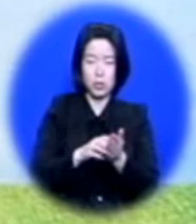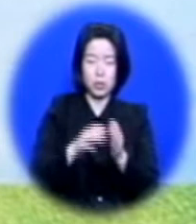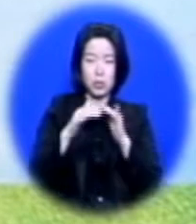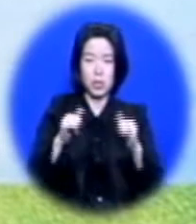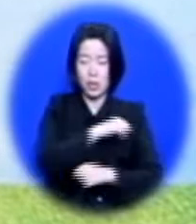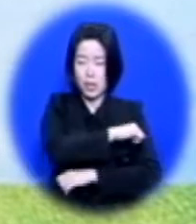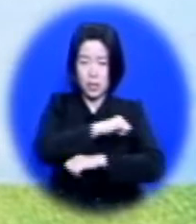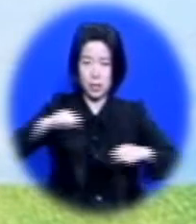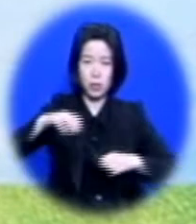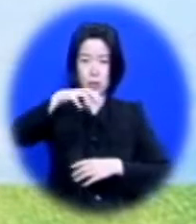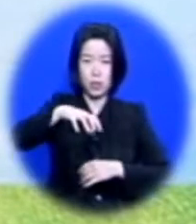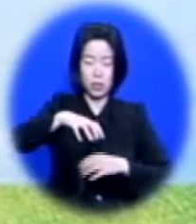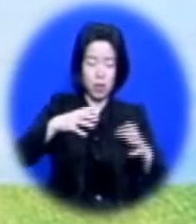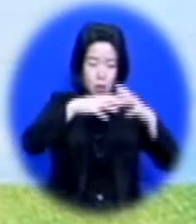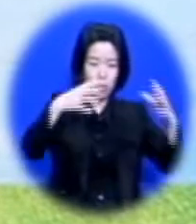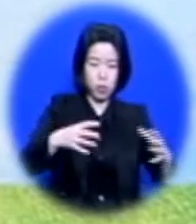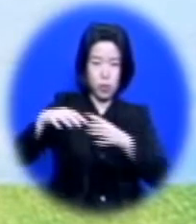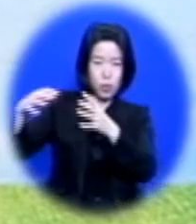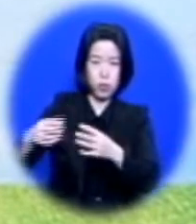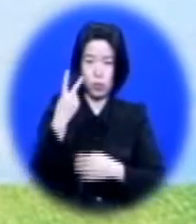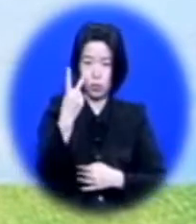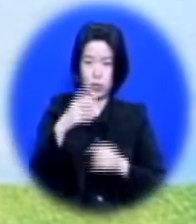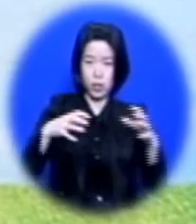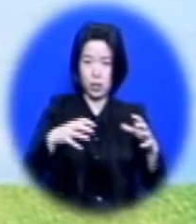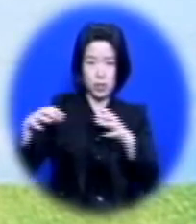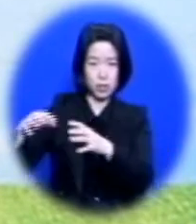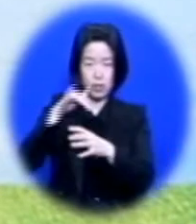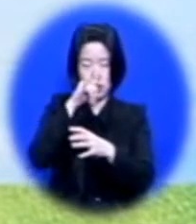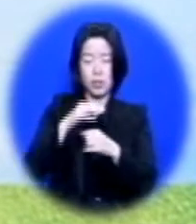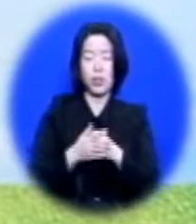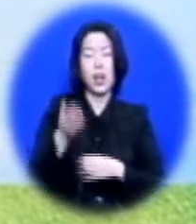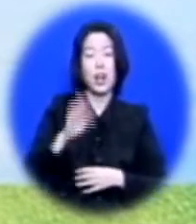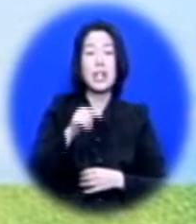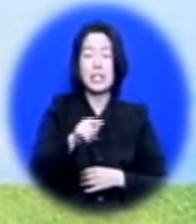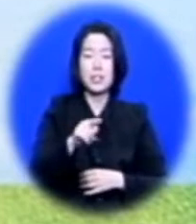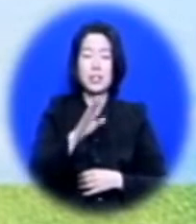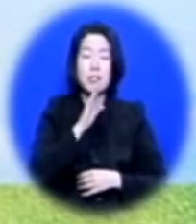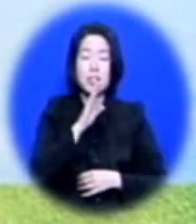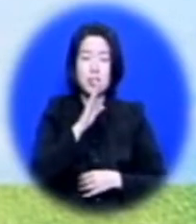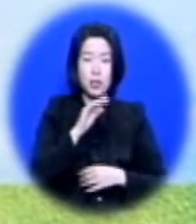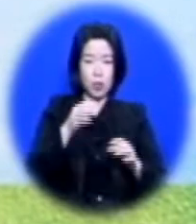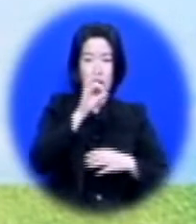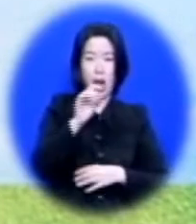광장이 둘이 있게 연결 되어져 있다는거 그런데 실제로 그 아둘람 굴에 살았던 사람은